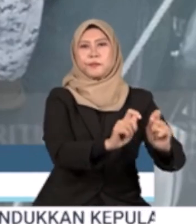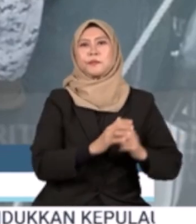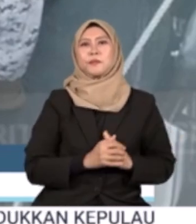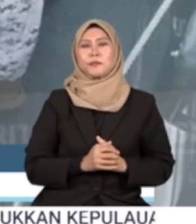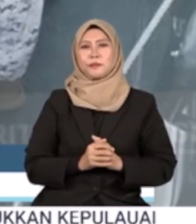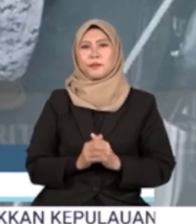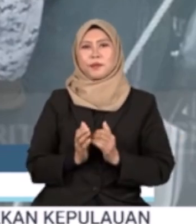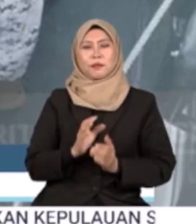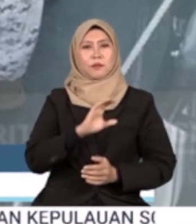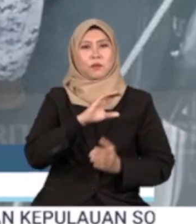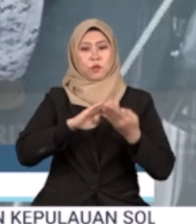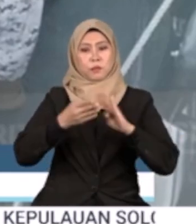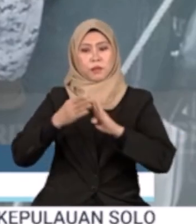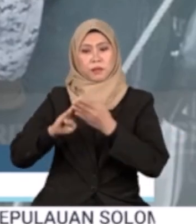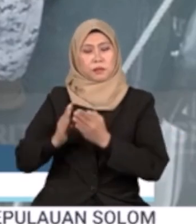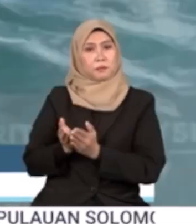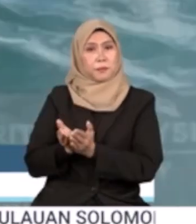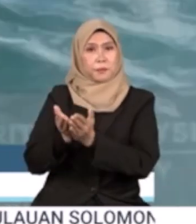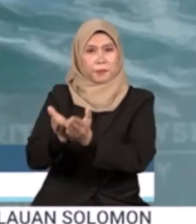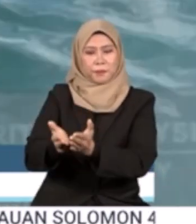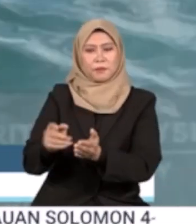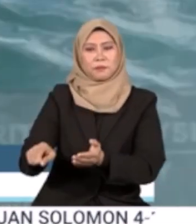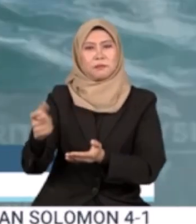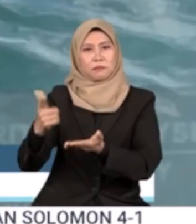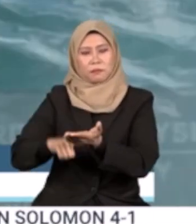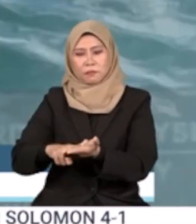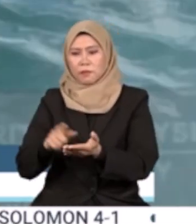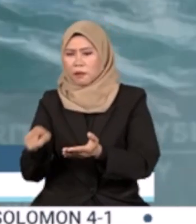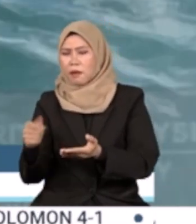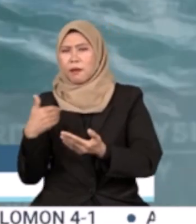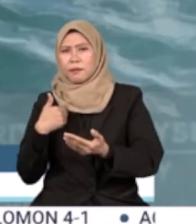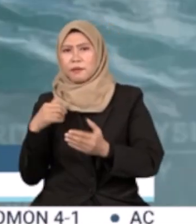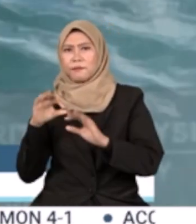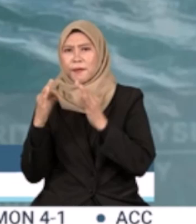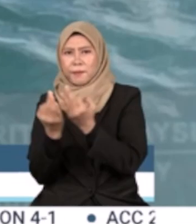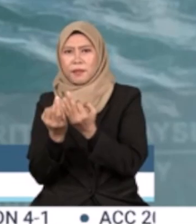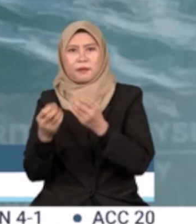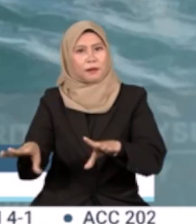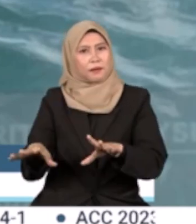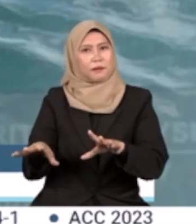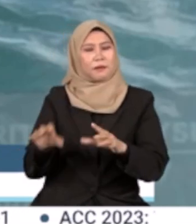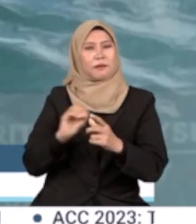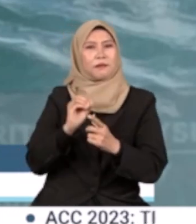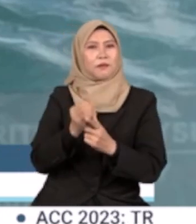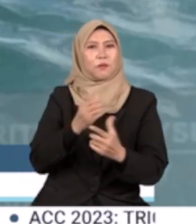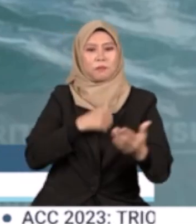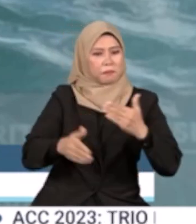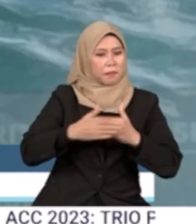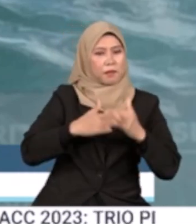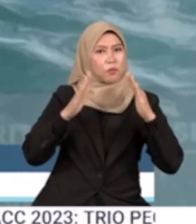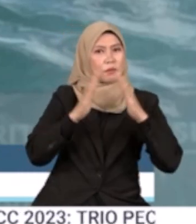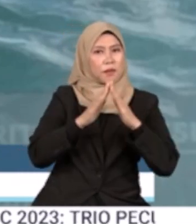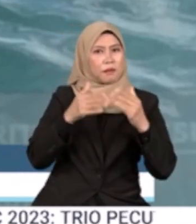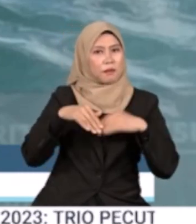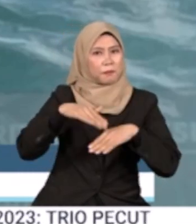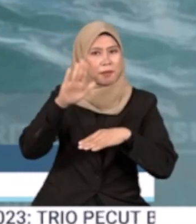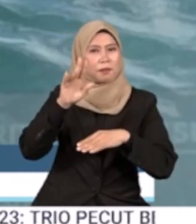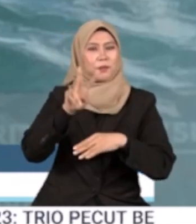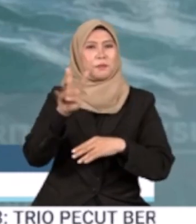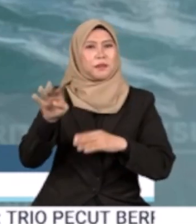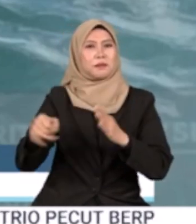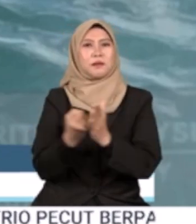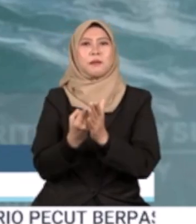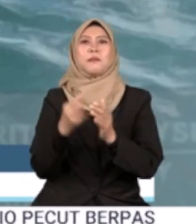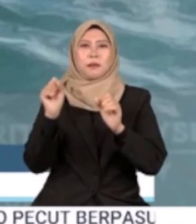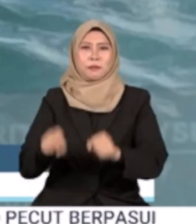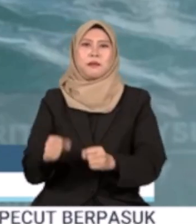komuniti maritim diminta tampil ke Balai Polis berhampiran sekiranya terdapat ahli keluarga yang hilang atau tidak pulang melebihi 24 jam bagi